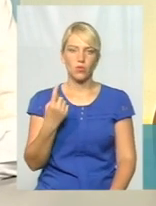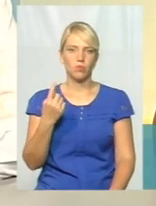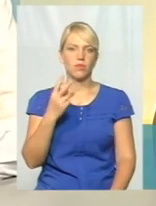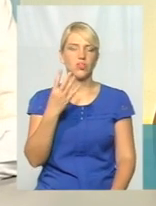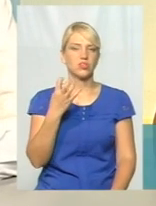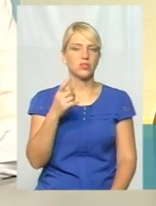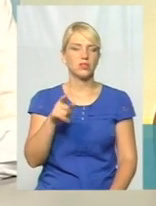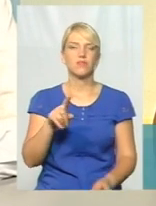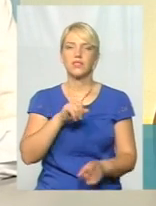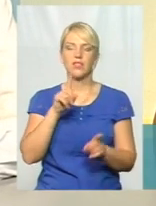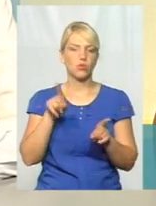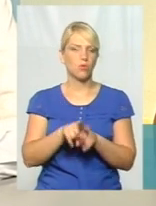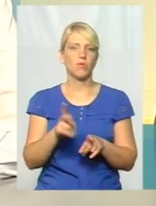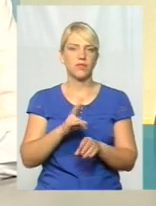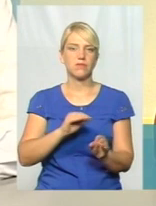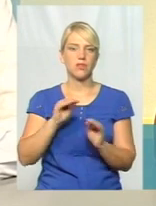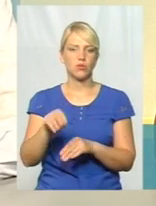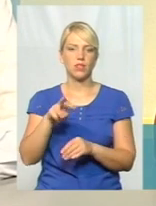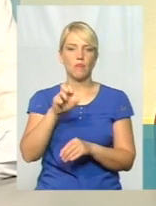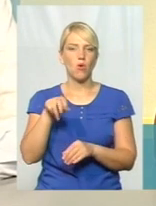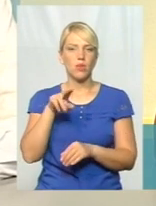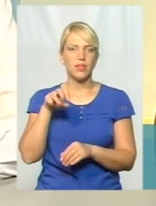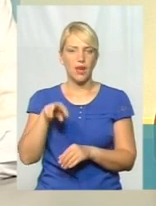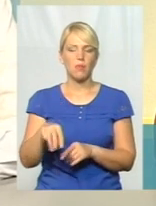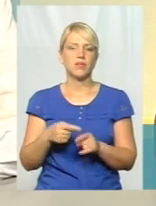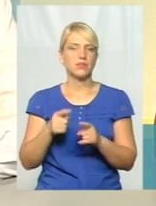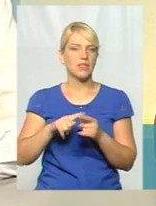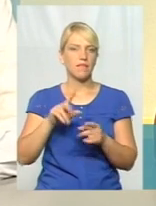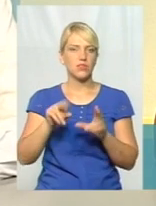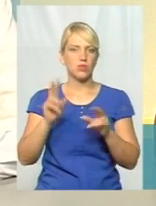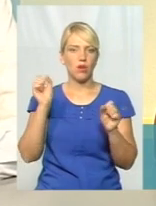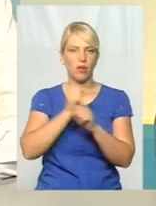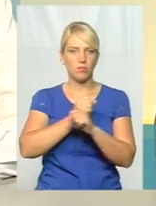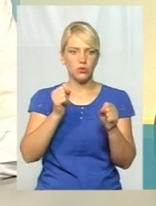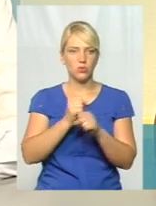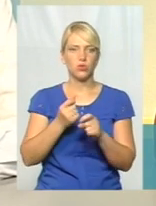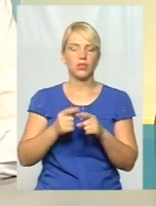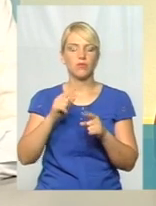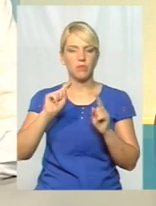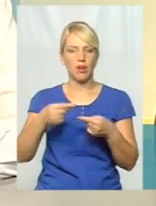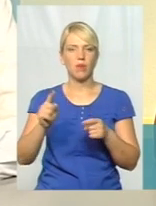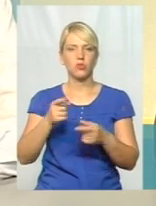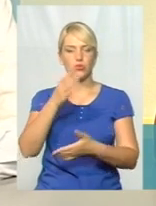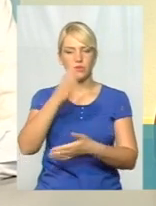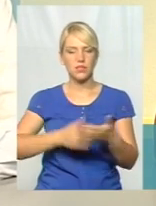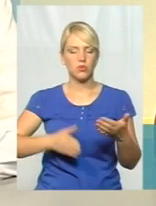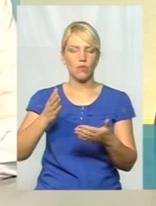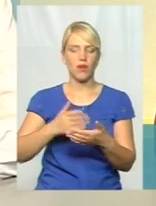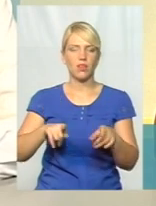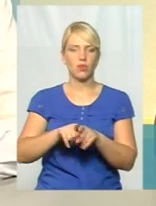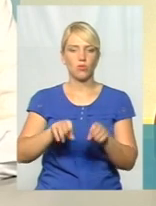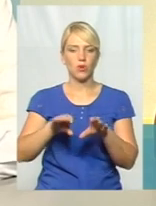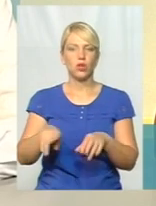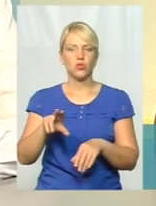абсурд. Тому сьогодні питання стоїть однозначно в частині скасування даної вимоги постанови щодо встановлення модемів